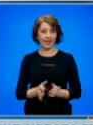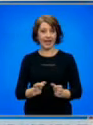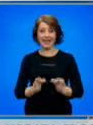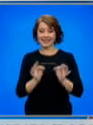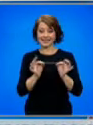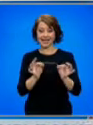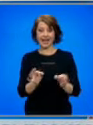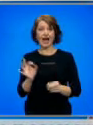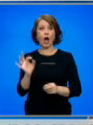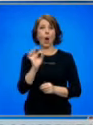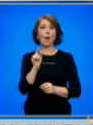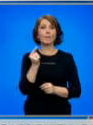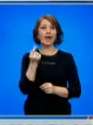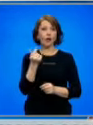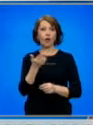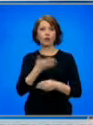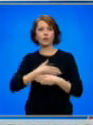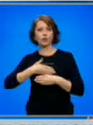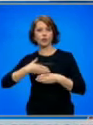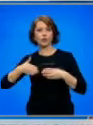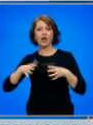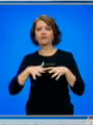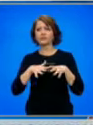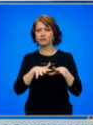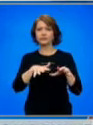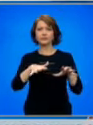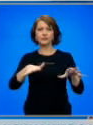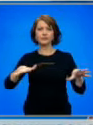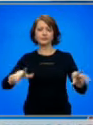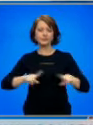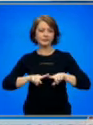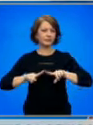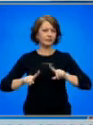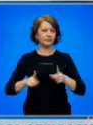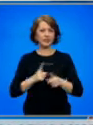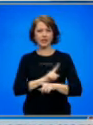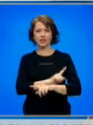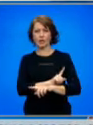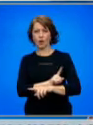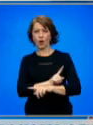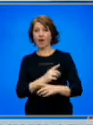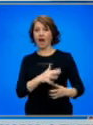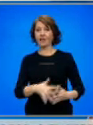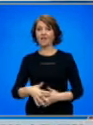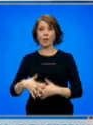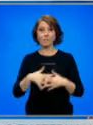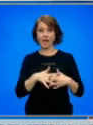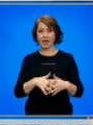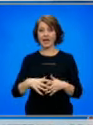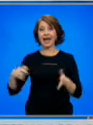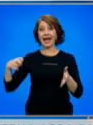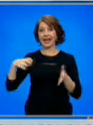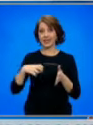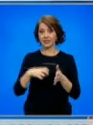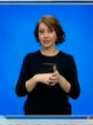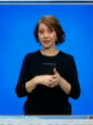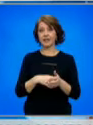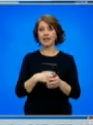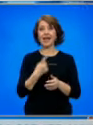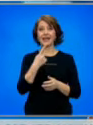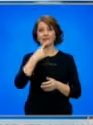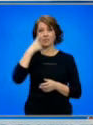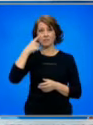Заразата с Омикрон пък продължава да се разраства и то с безпрецедентна скорост. В Съединените щати за денонощие са регистрирани повече от 1 милион нови